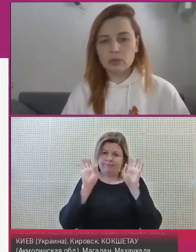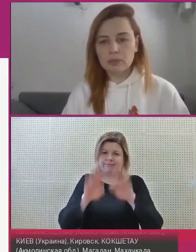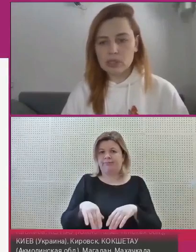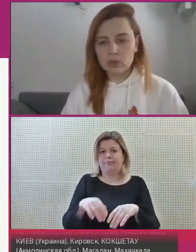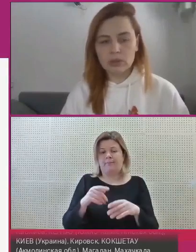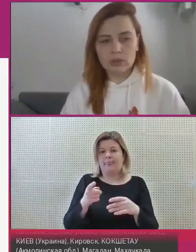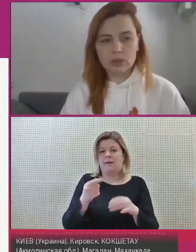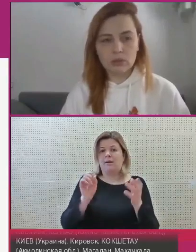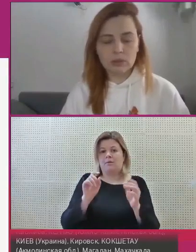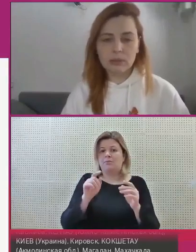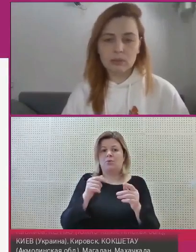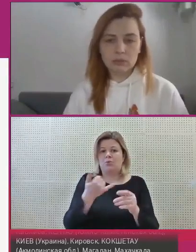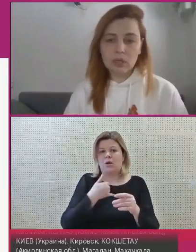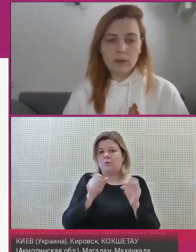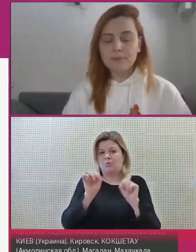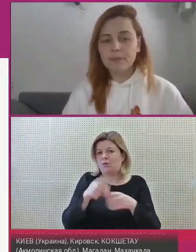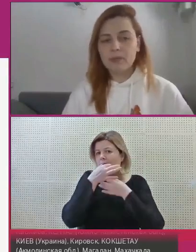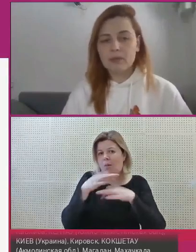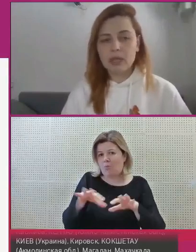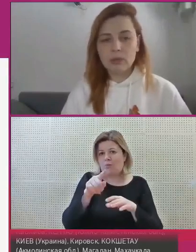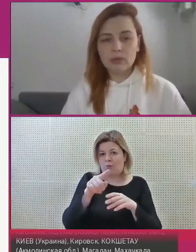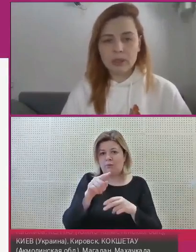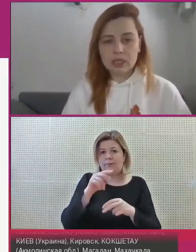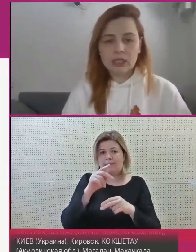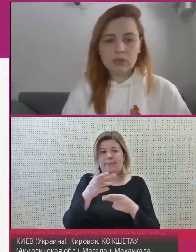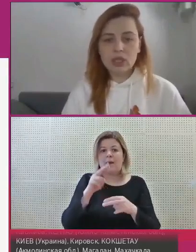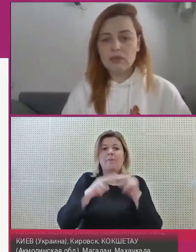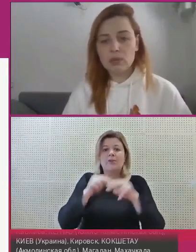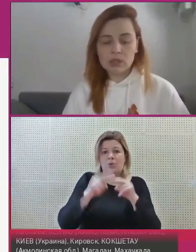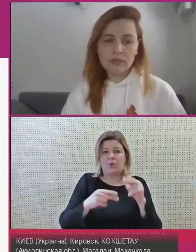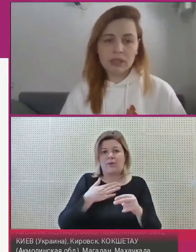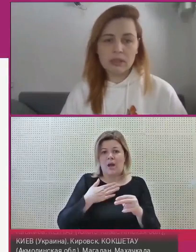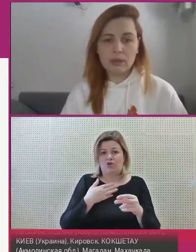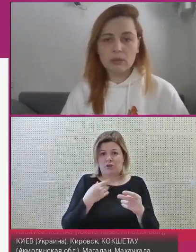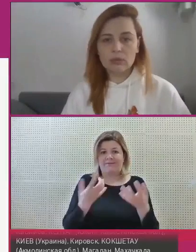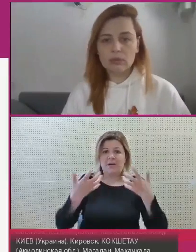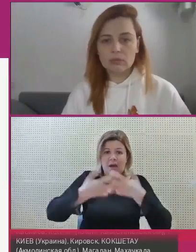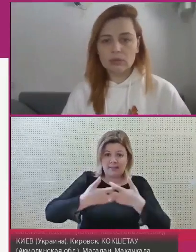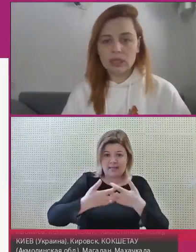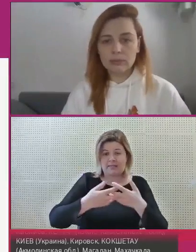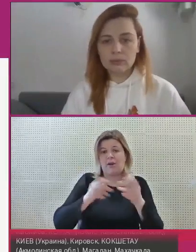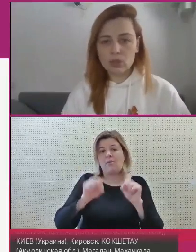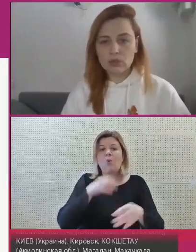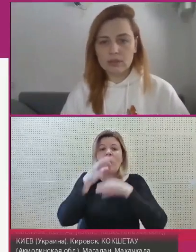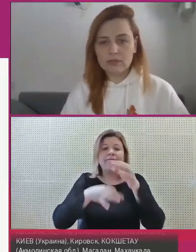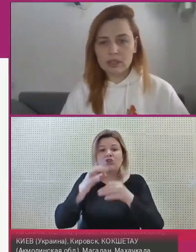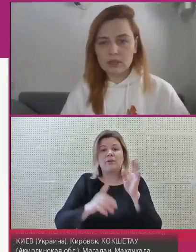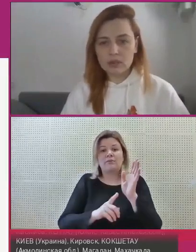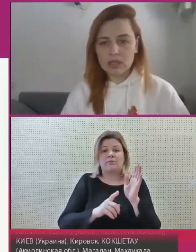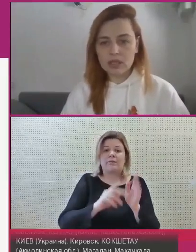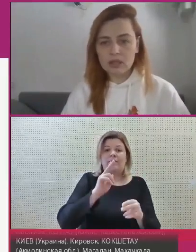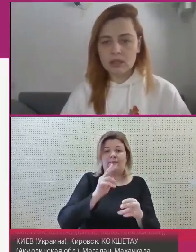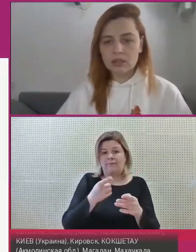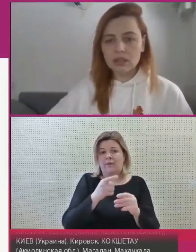у нас будет построена история, поэтому я могу и в процессе отвечать на вопросы, и в конце могу. Я так понимаю, что, наверное, в